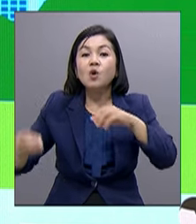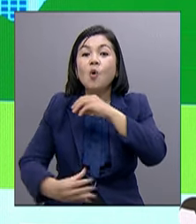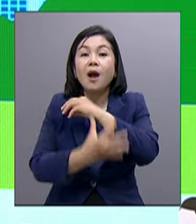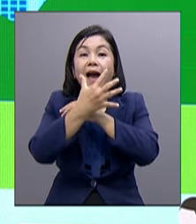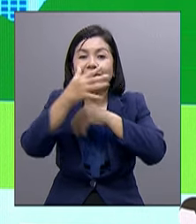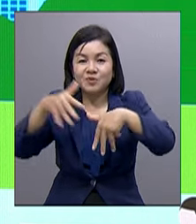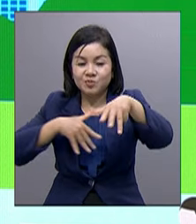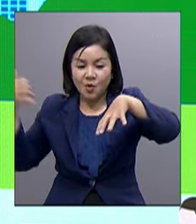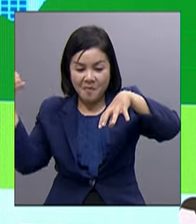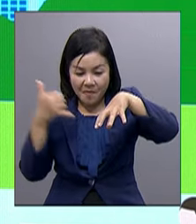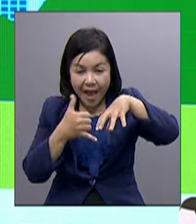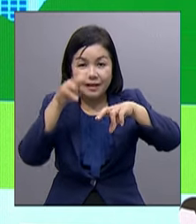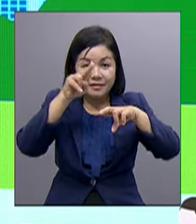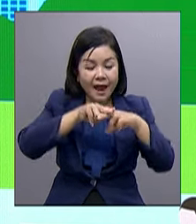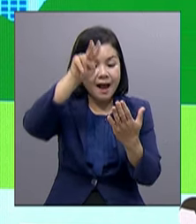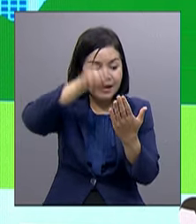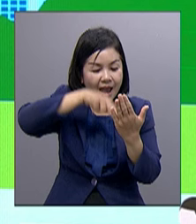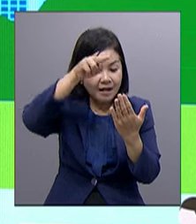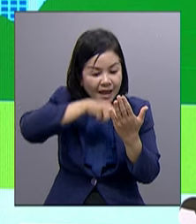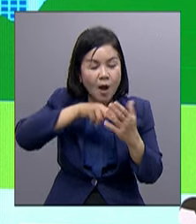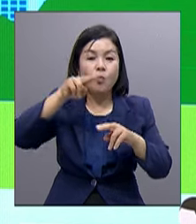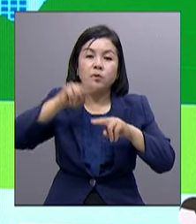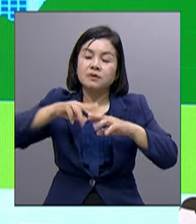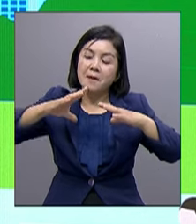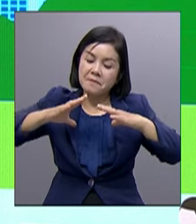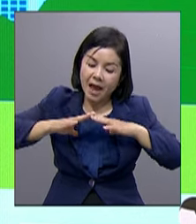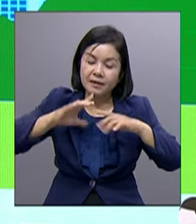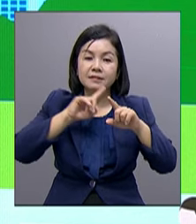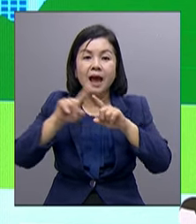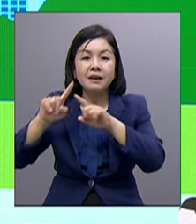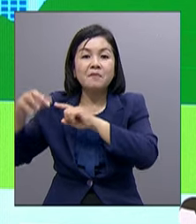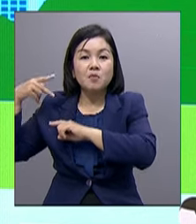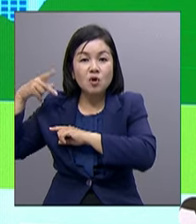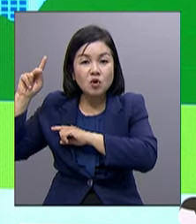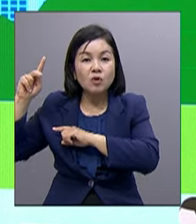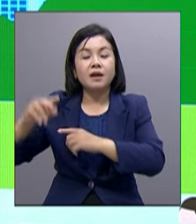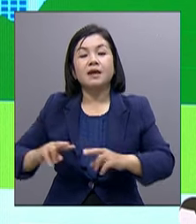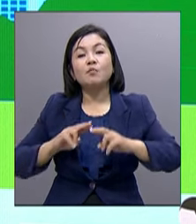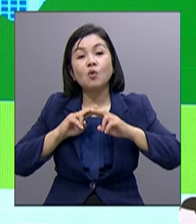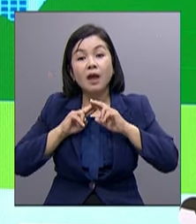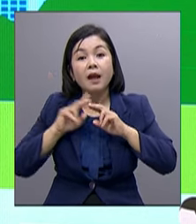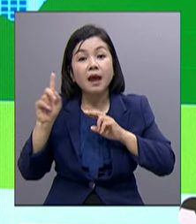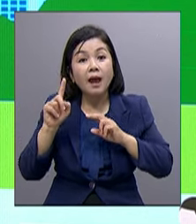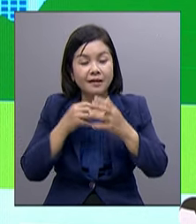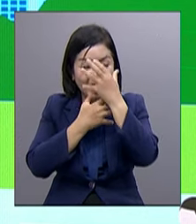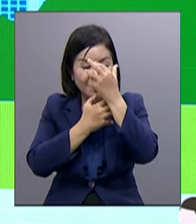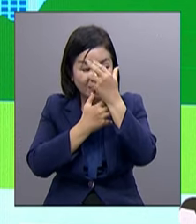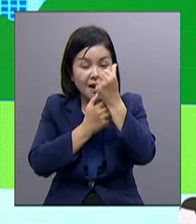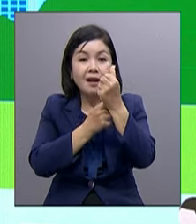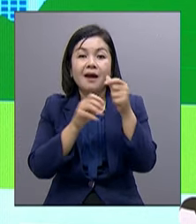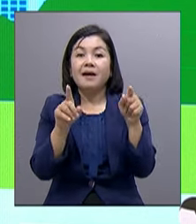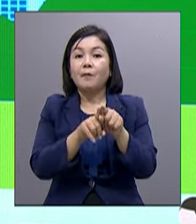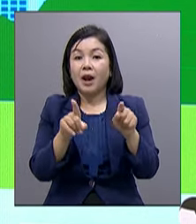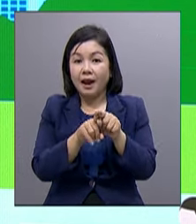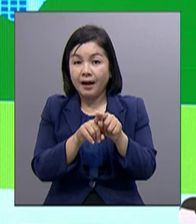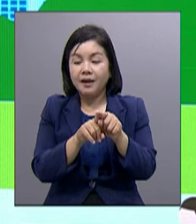าใช้บริการและใช้เวลาที่มีเพื่อสร้างประโยชน์สูงสุดให้กับตัวเองด้วยนะคะอีกอย่างหนึ่งอุ้ยน่าสนใจเป็นเหมือนพื้นที่ที่จ